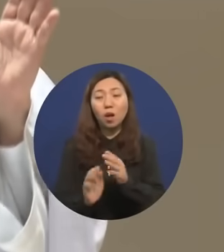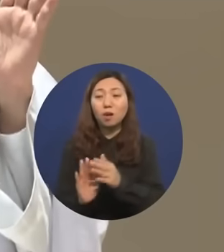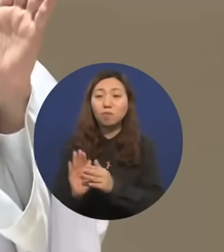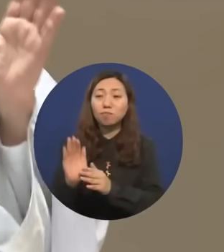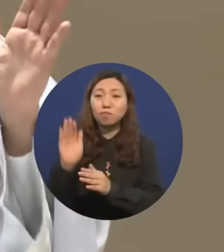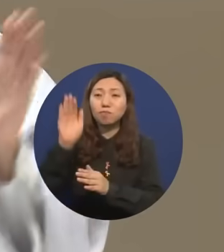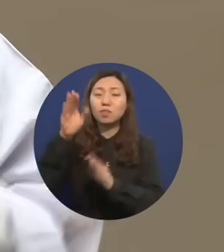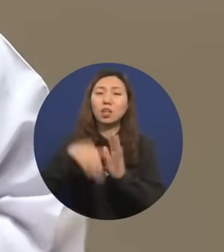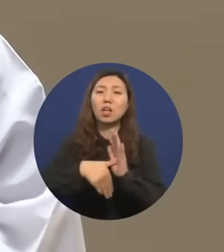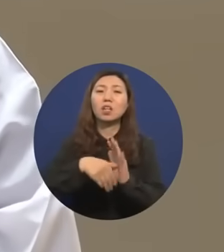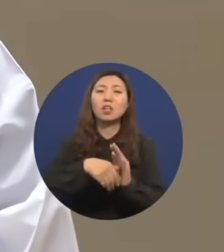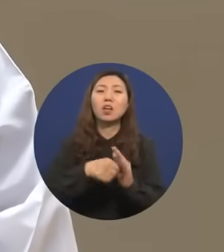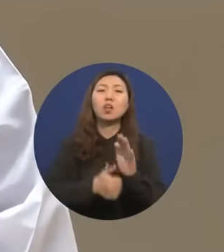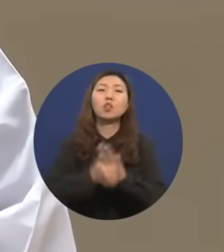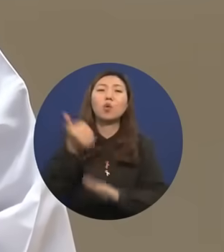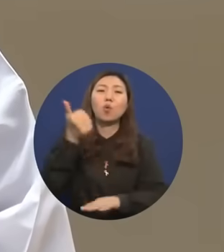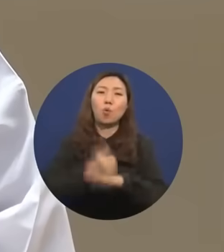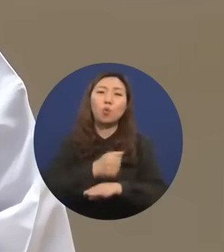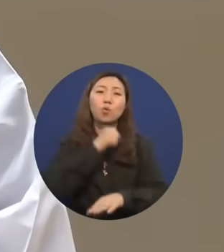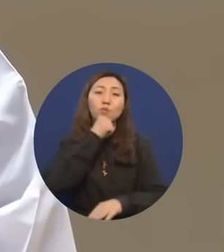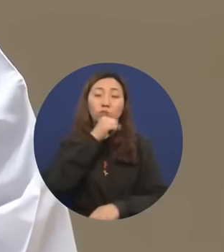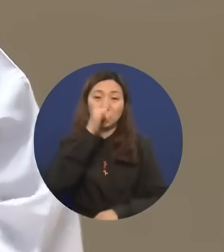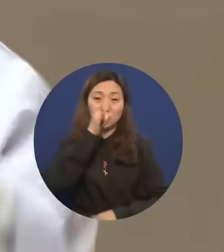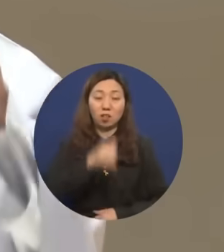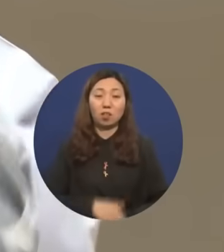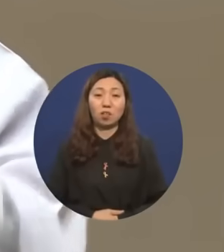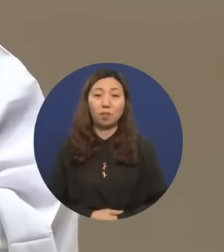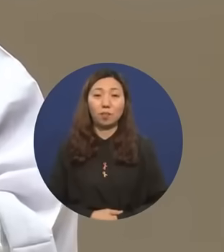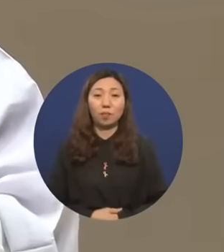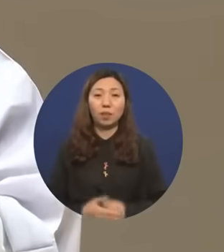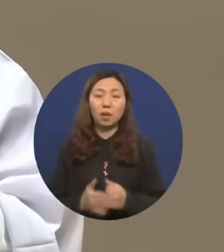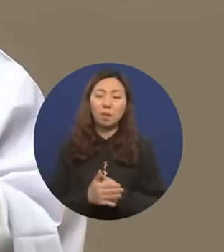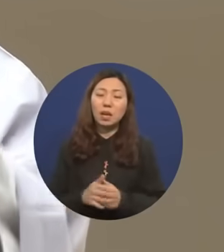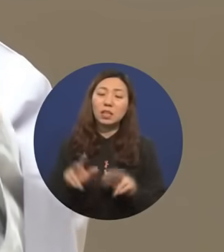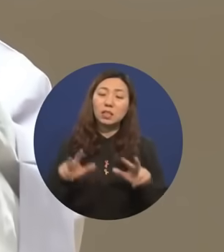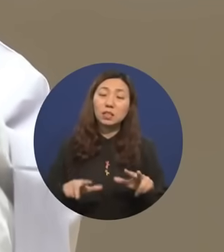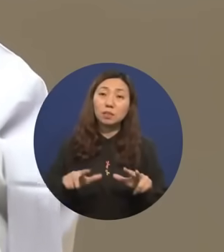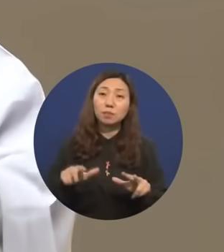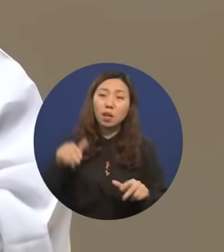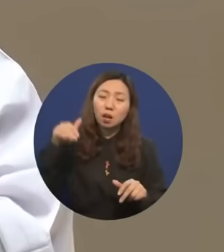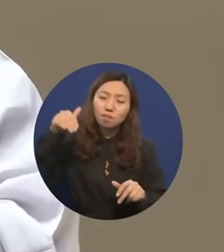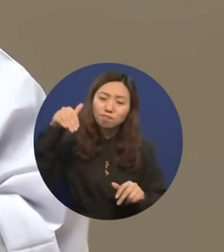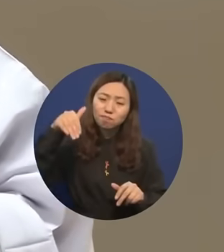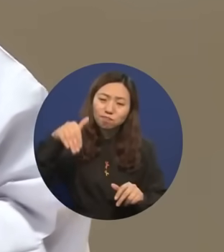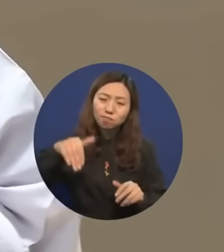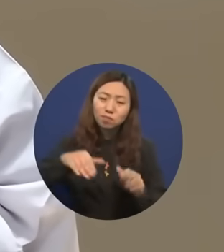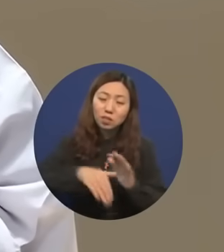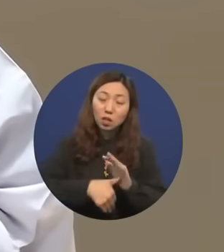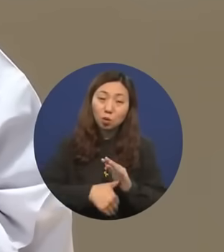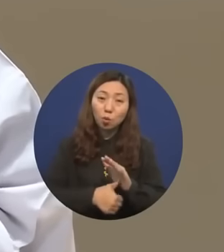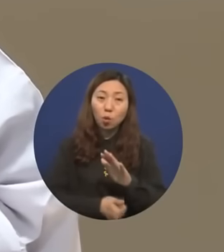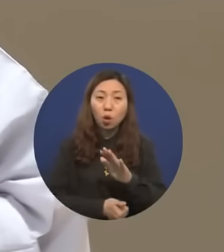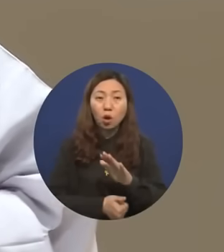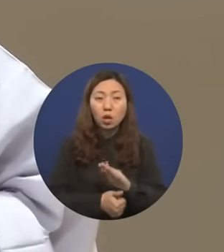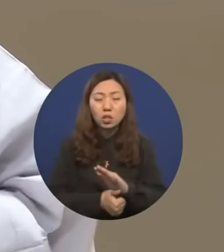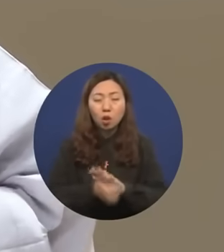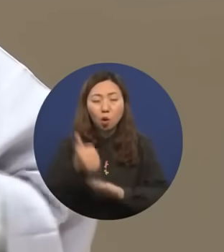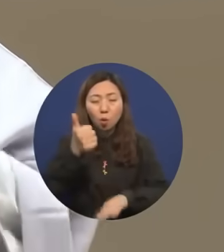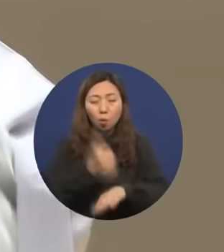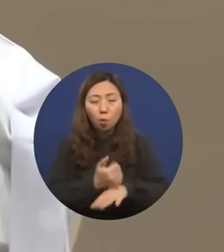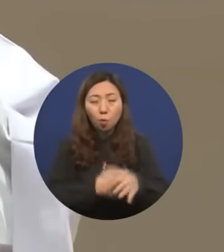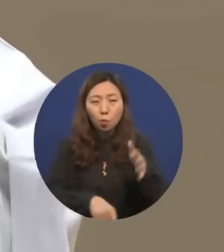확률이 높다. 이렇게 볼 수 있거든요. 그러면 하강 국면에도 성공할 아이템을